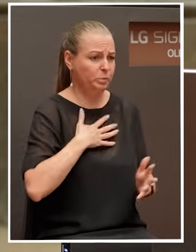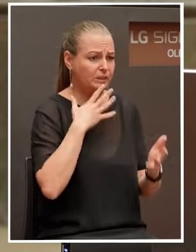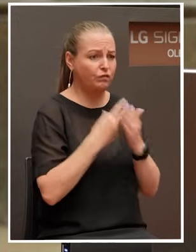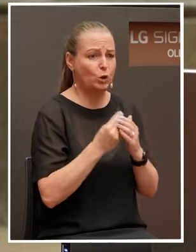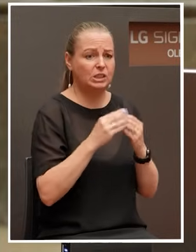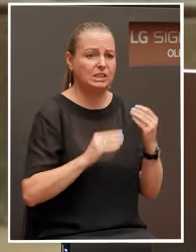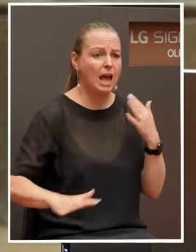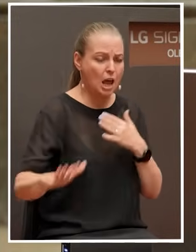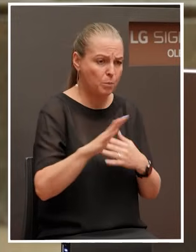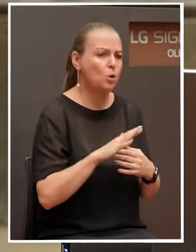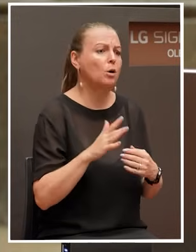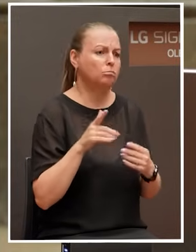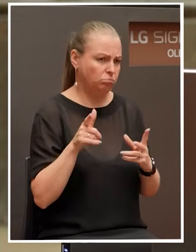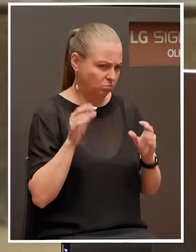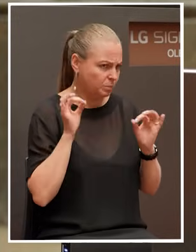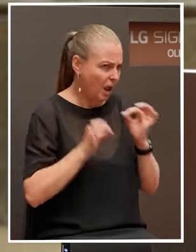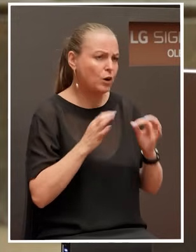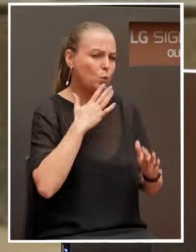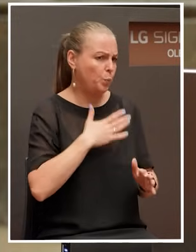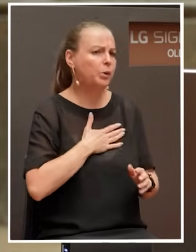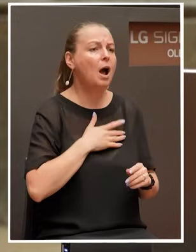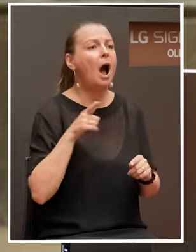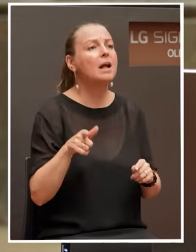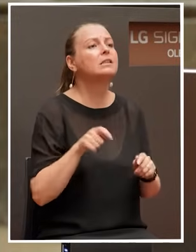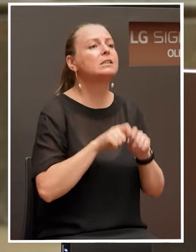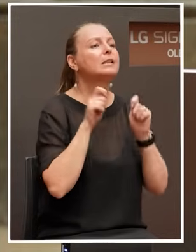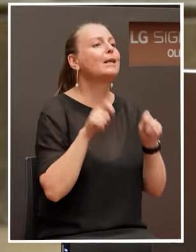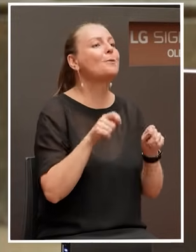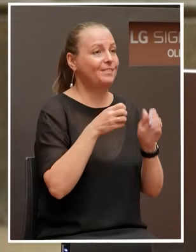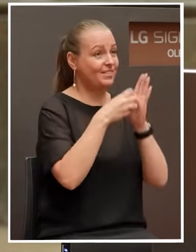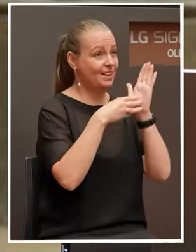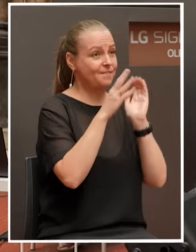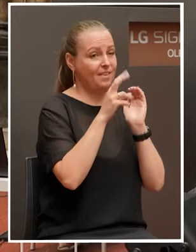землю, справедливо любящие, в XIX веке создают культ прекрасной Франции,